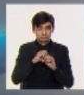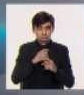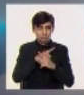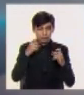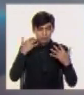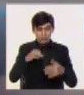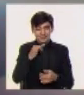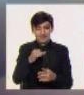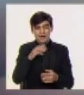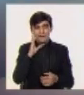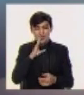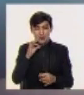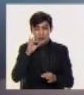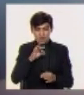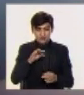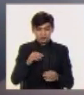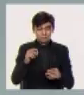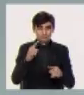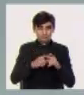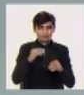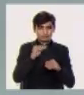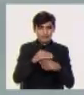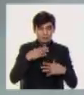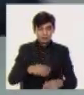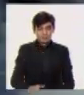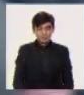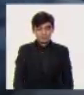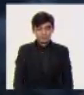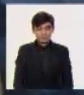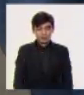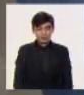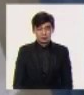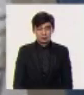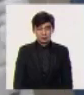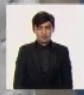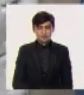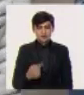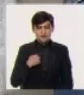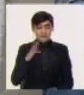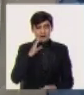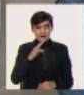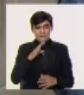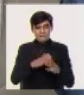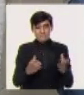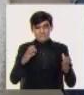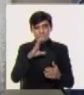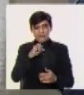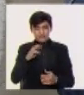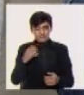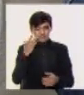қалалық су құбырына қосылмаған екен. Вот ваннамыз үсті толып тұрады, потому что аяғасына су өшіп